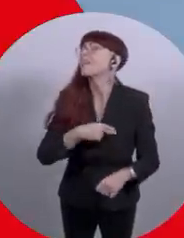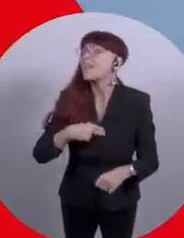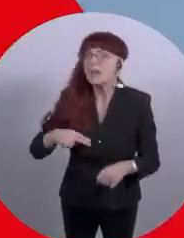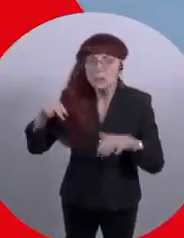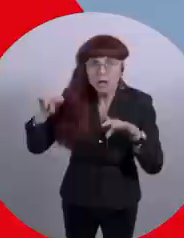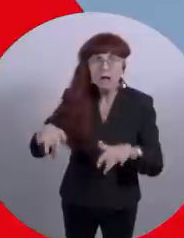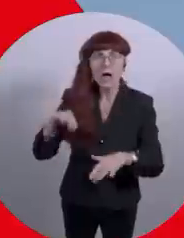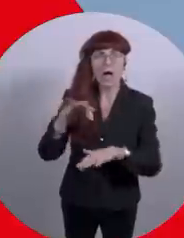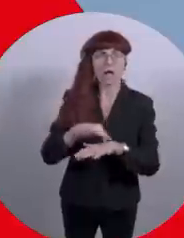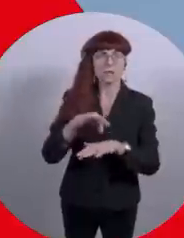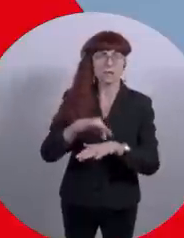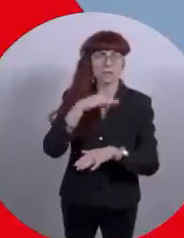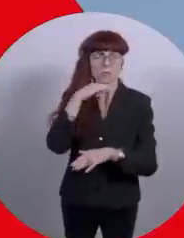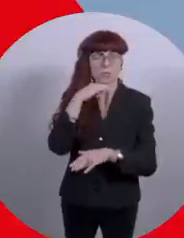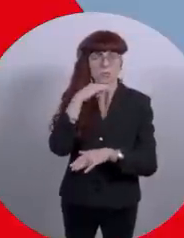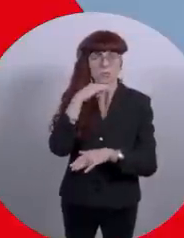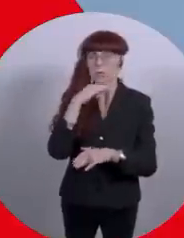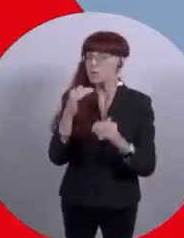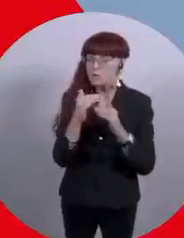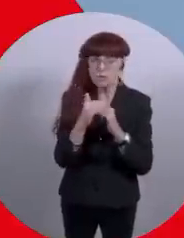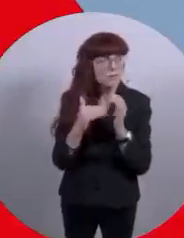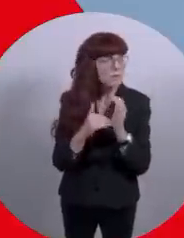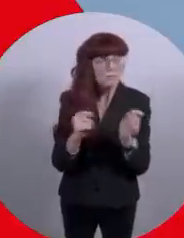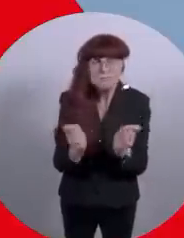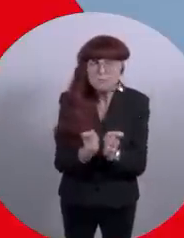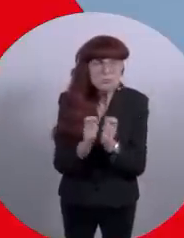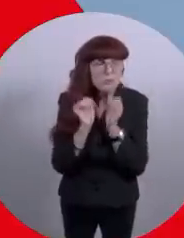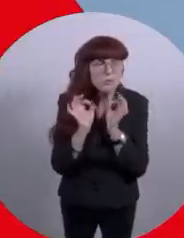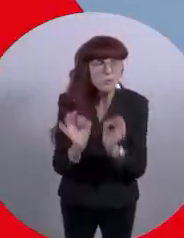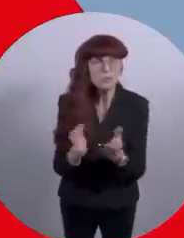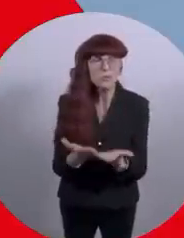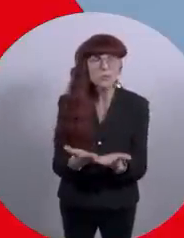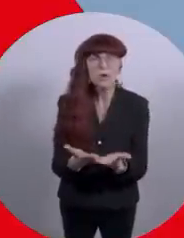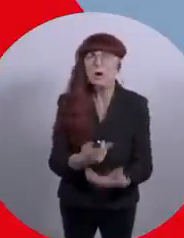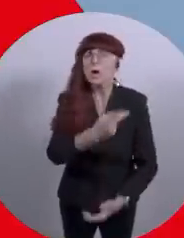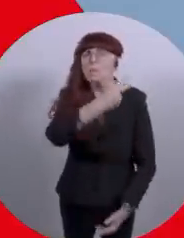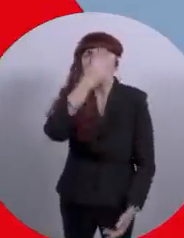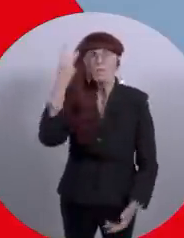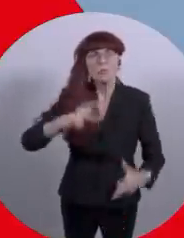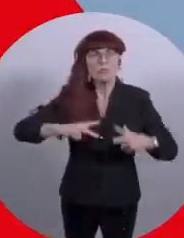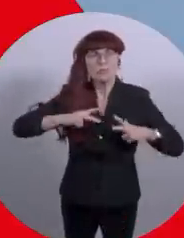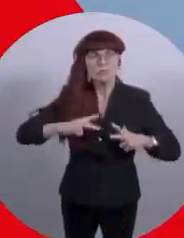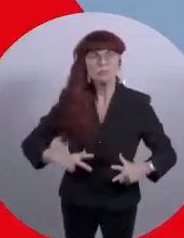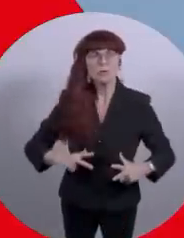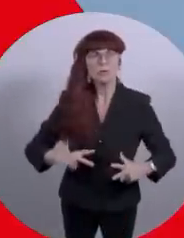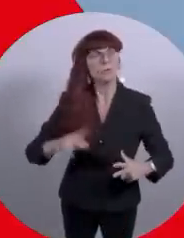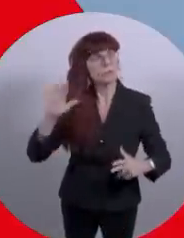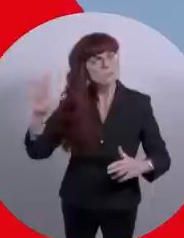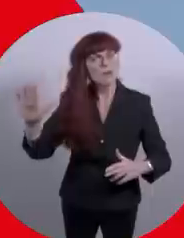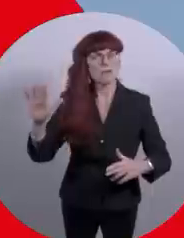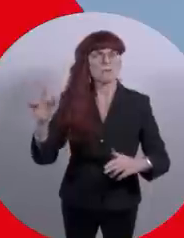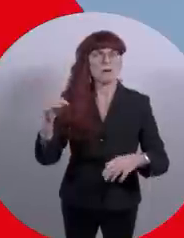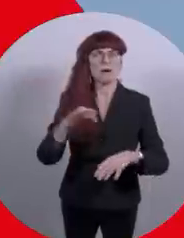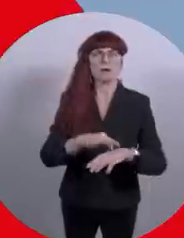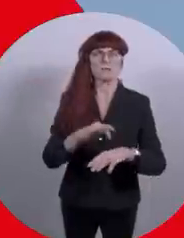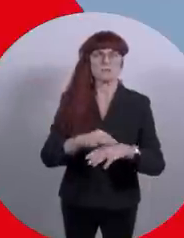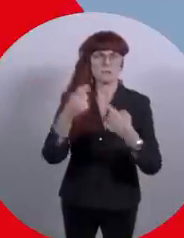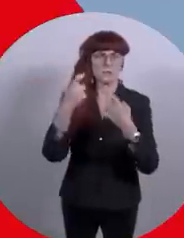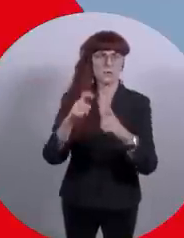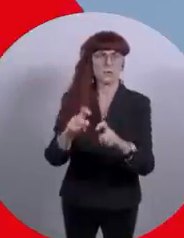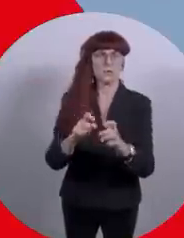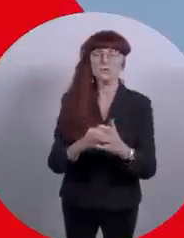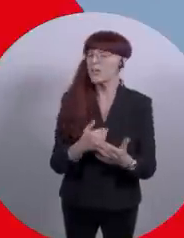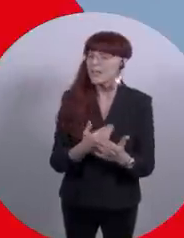die Systematik funktioniert und die Bevölkerung ist zufrieden und daher bin ich fest davon